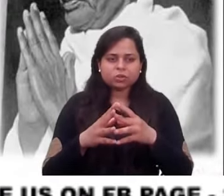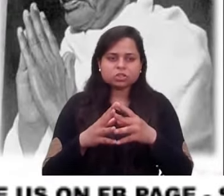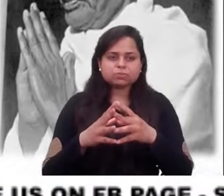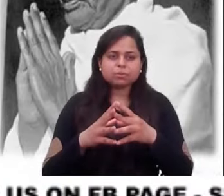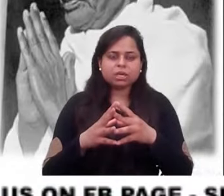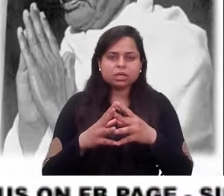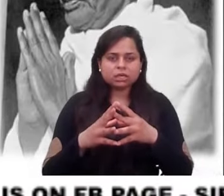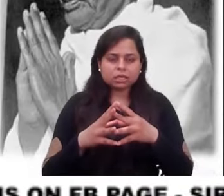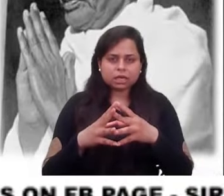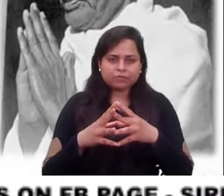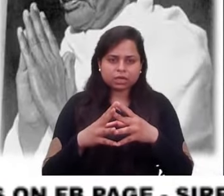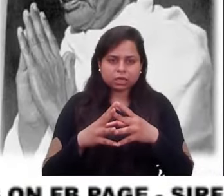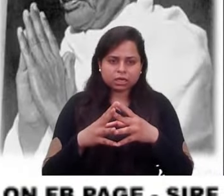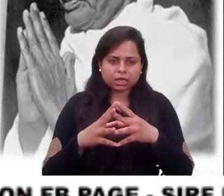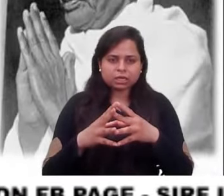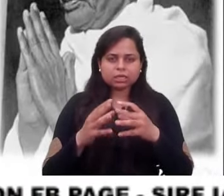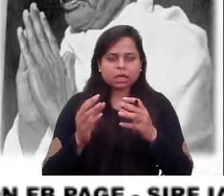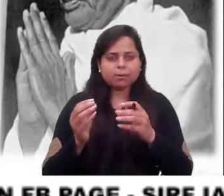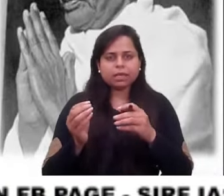में